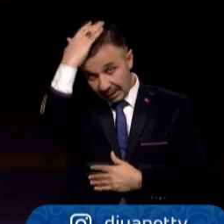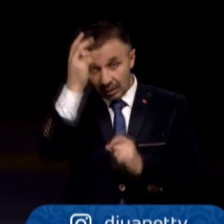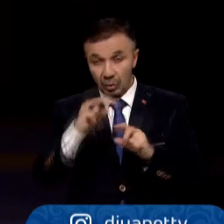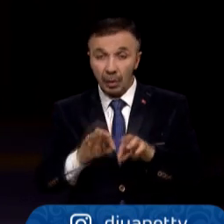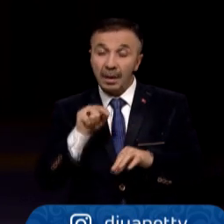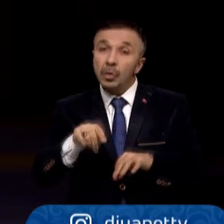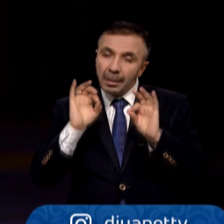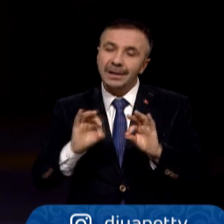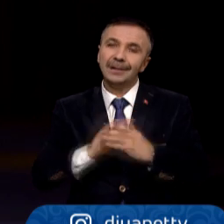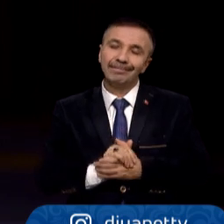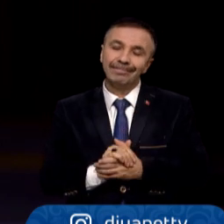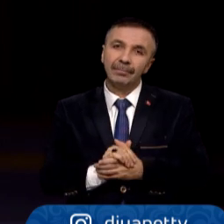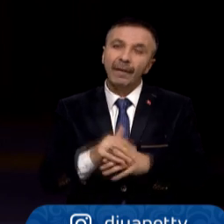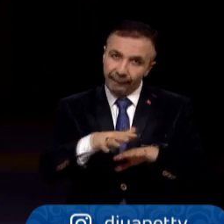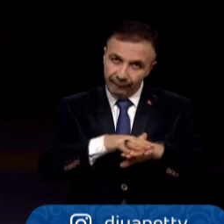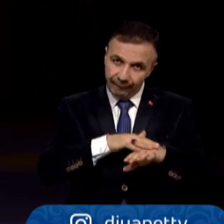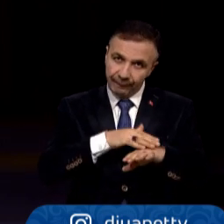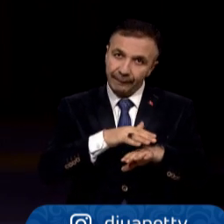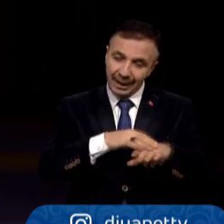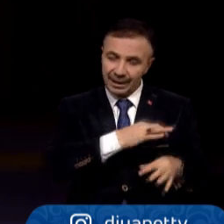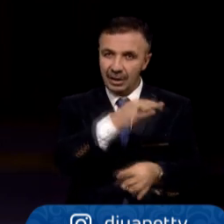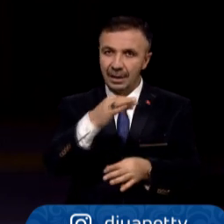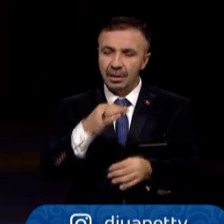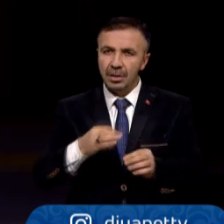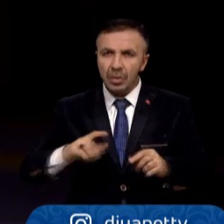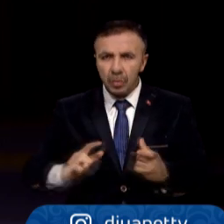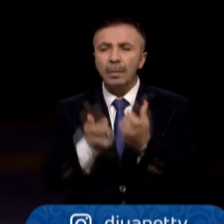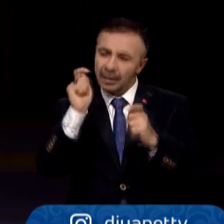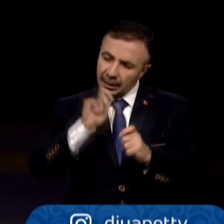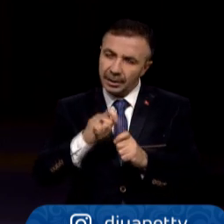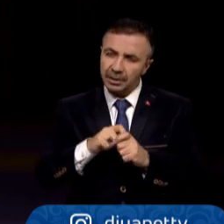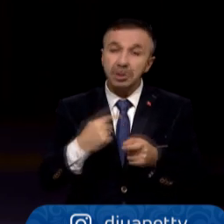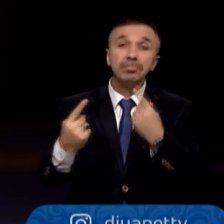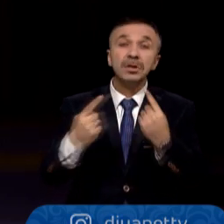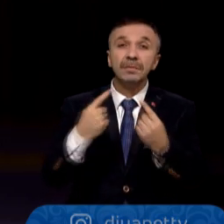Hazreti Ömer bunu başlattı valiler toplanacaksınız